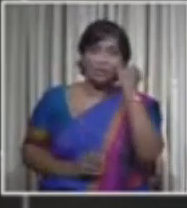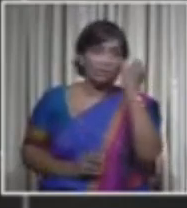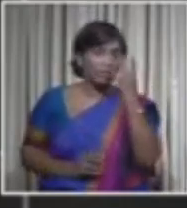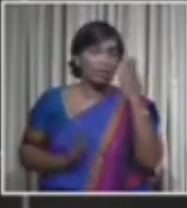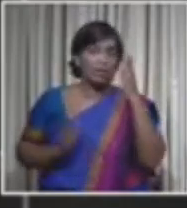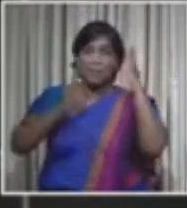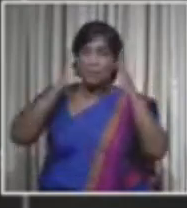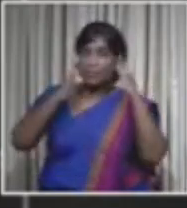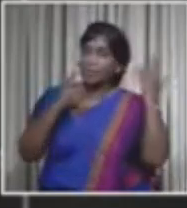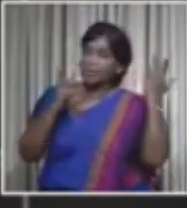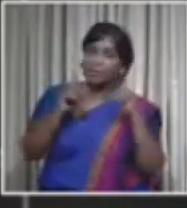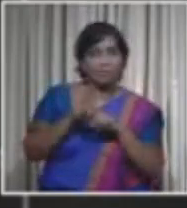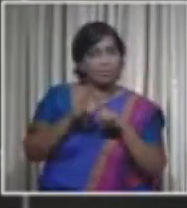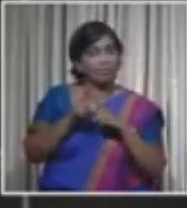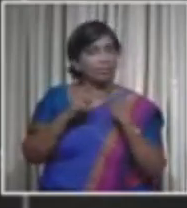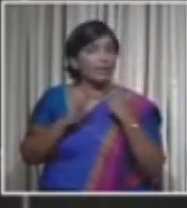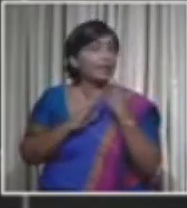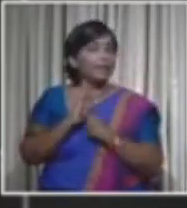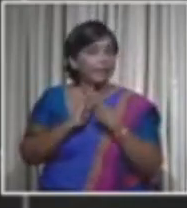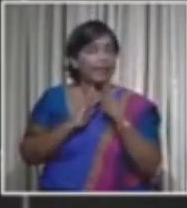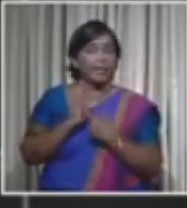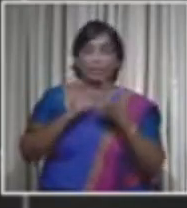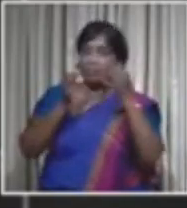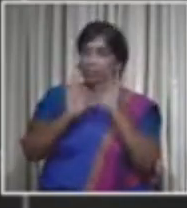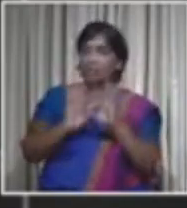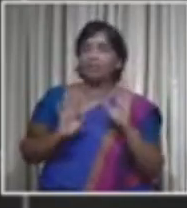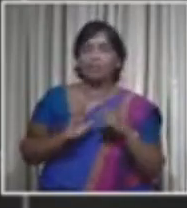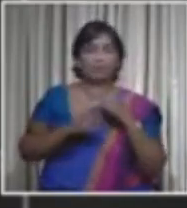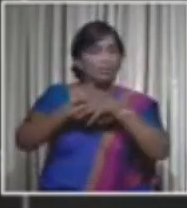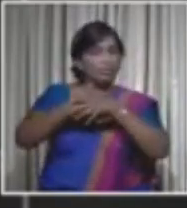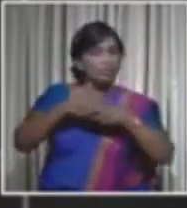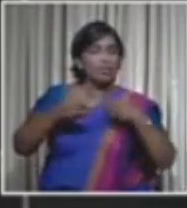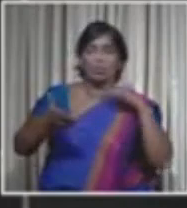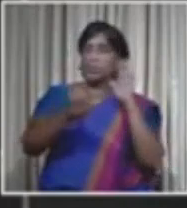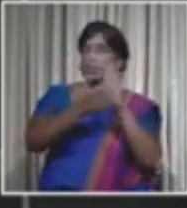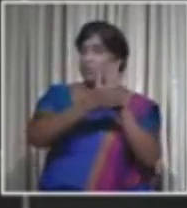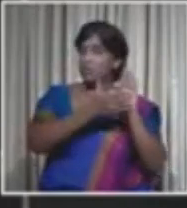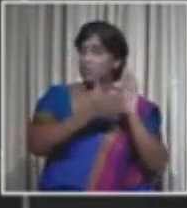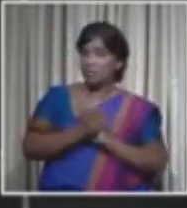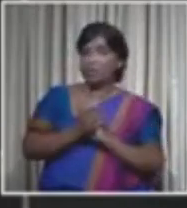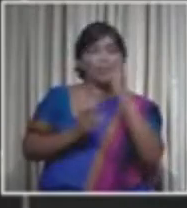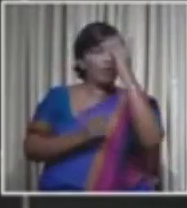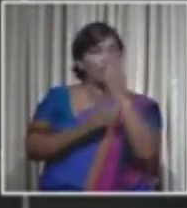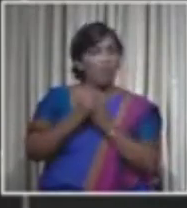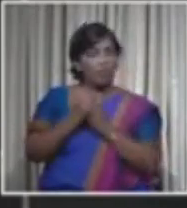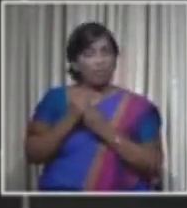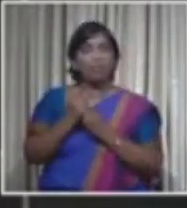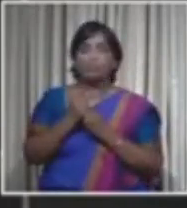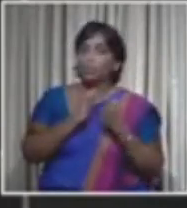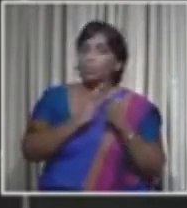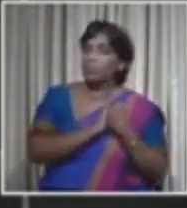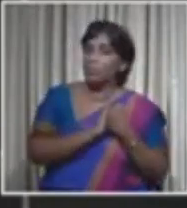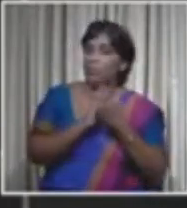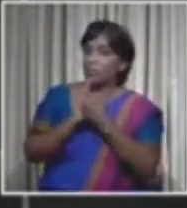சட்டங்கள் ஒழுங்காக இருப்பதனாலும் இனங்களுக்கிடையிலே நல்லுறவு பேணப்படுவதனாலும் மதங்களுக்கு மதங்களுக்குரிய மரியாதை வழங்கப்படுவதனாலும் தான் அந்த நாடுகள்